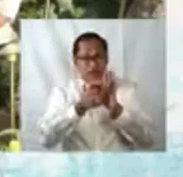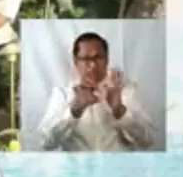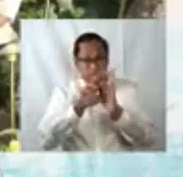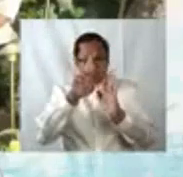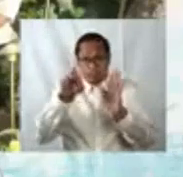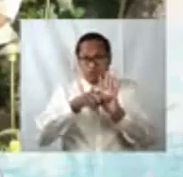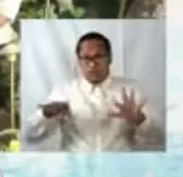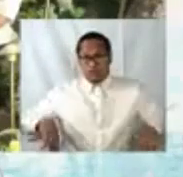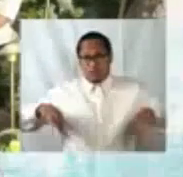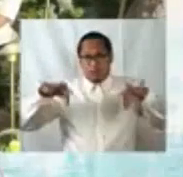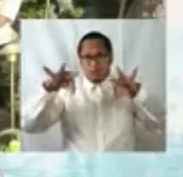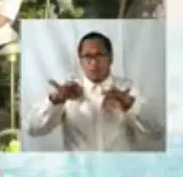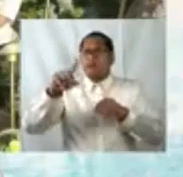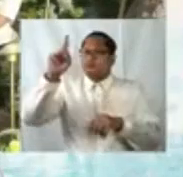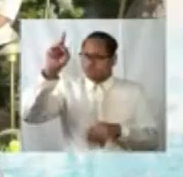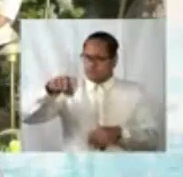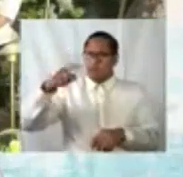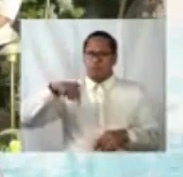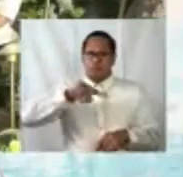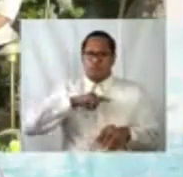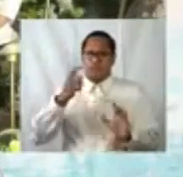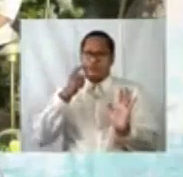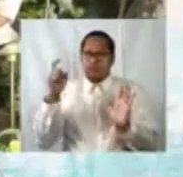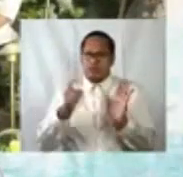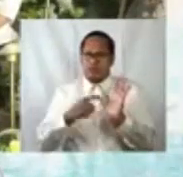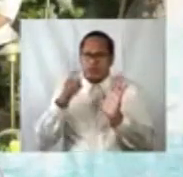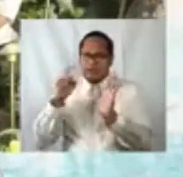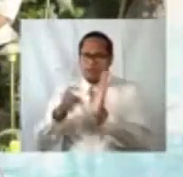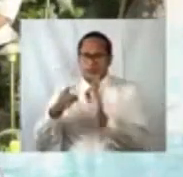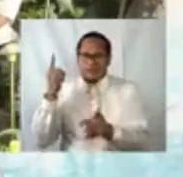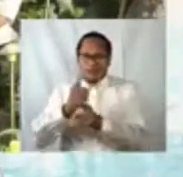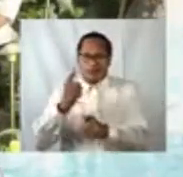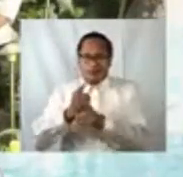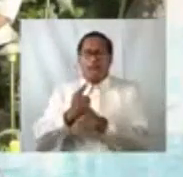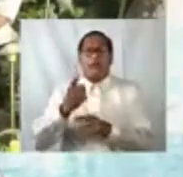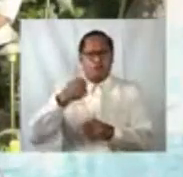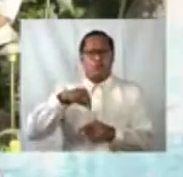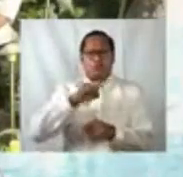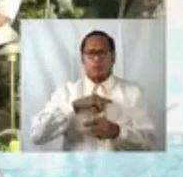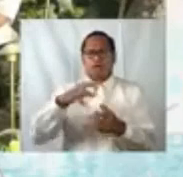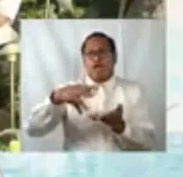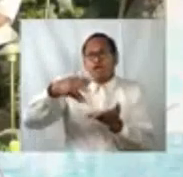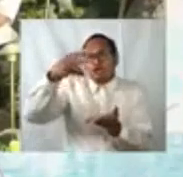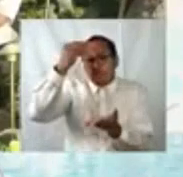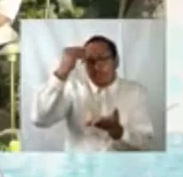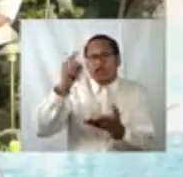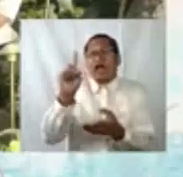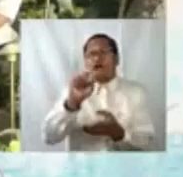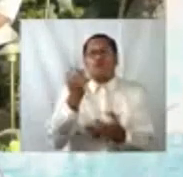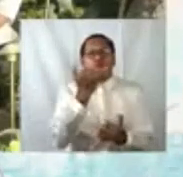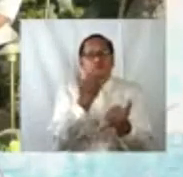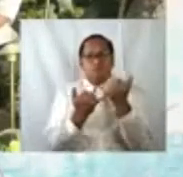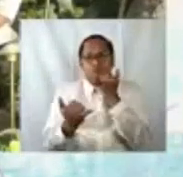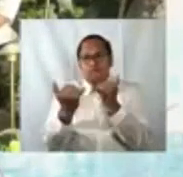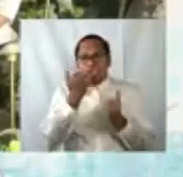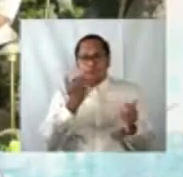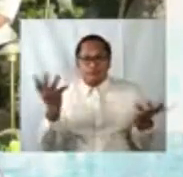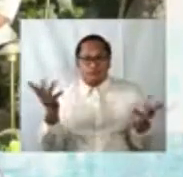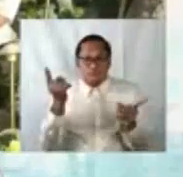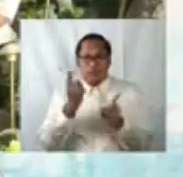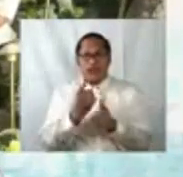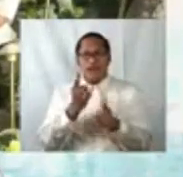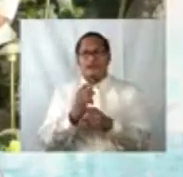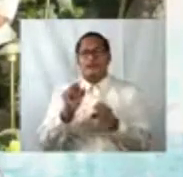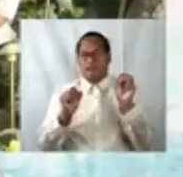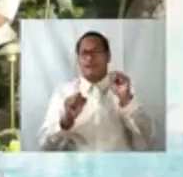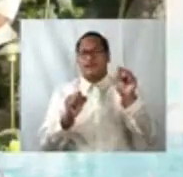ay kilalanin natin isa-isa. No? At matuto tayo sa kanilang mga pagkakamali. So, I guess, yun